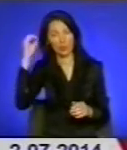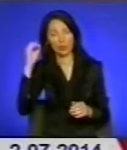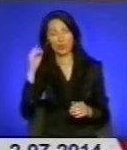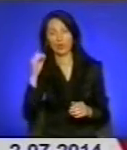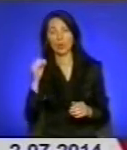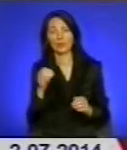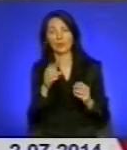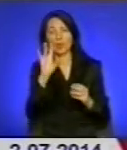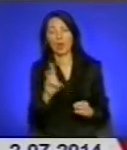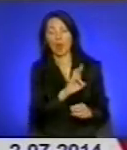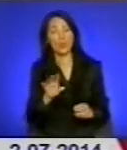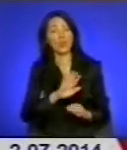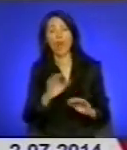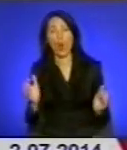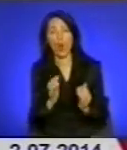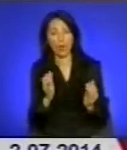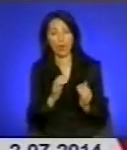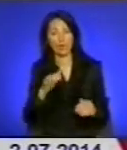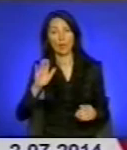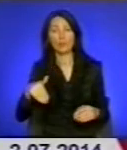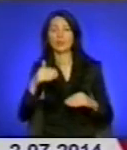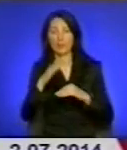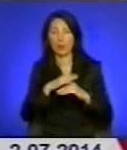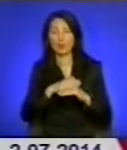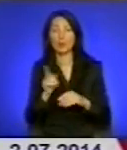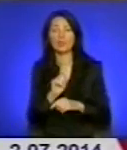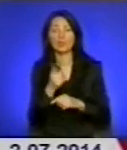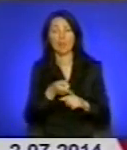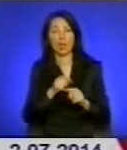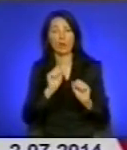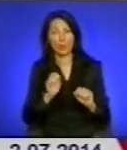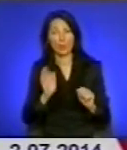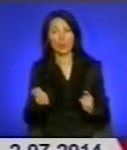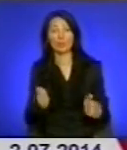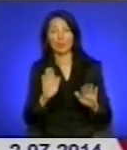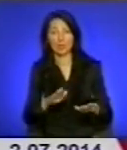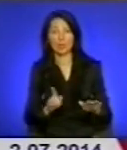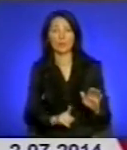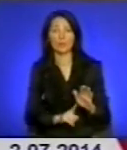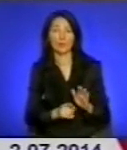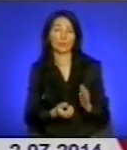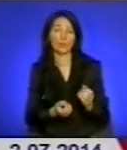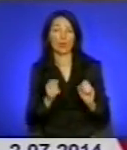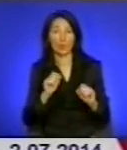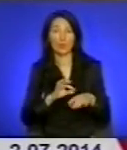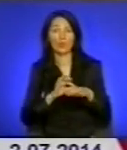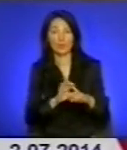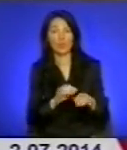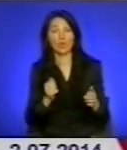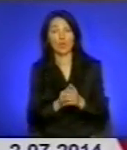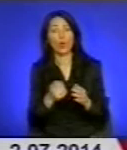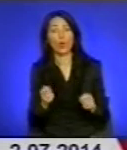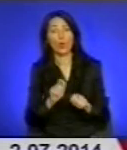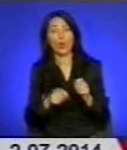вечірніх богослужінь свічка яка може бути залишена приводить до займання дуже довгий час